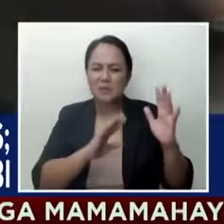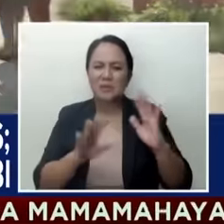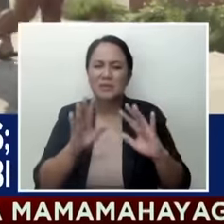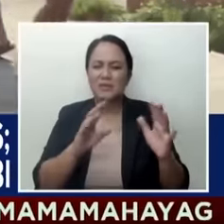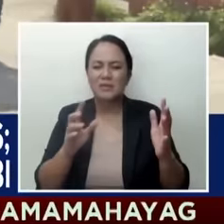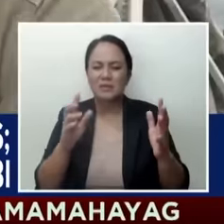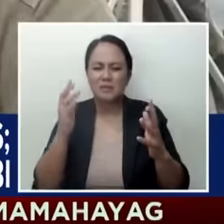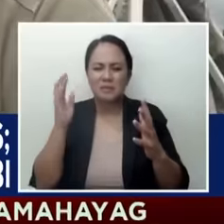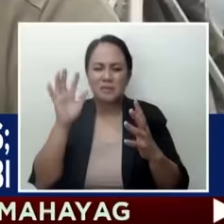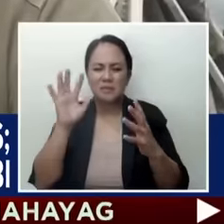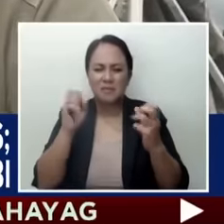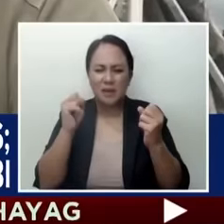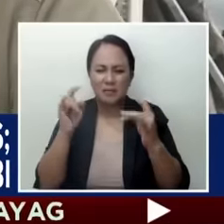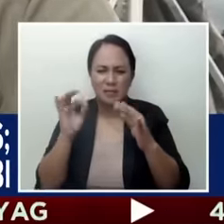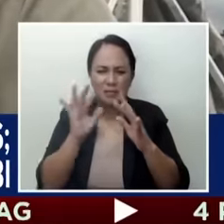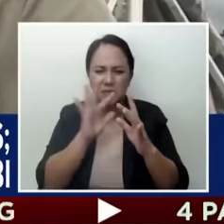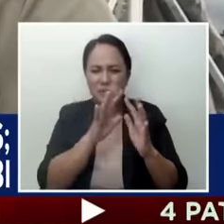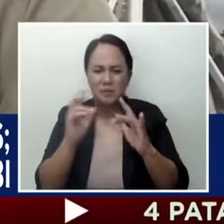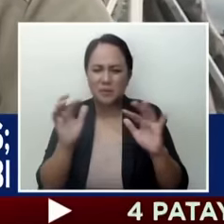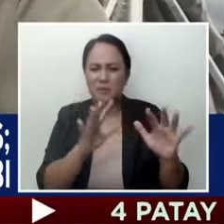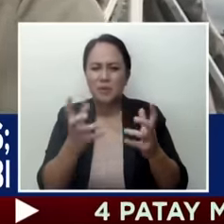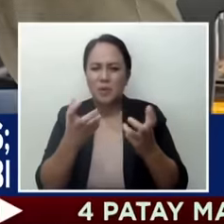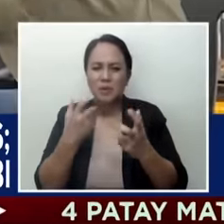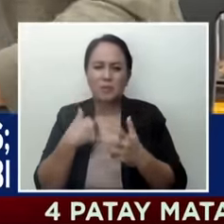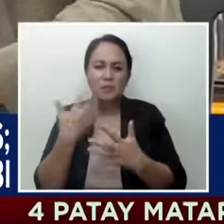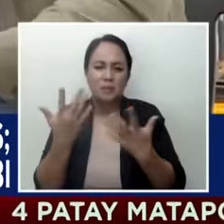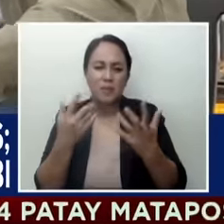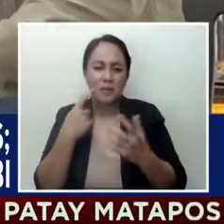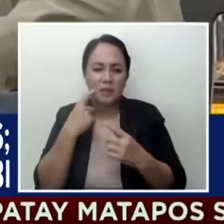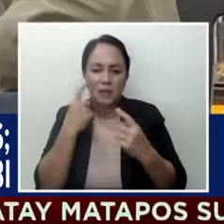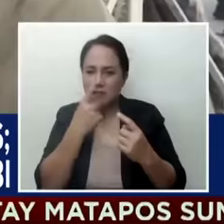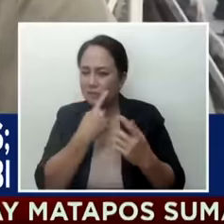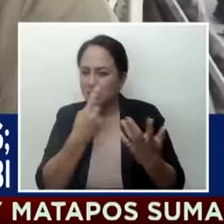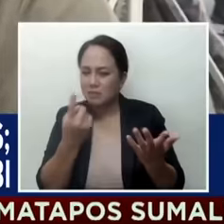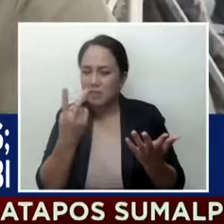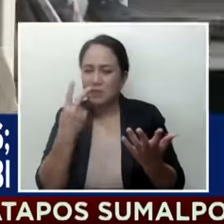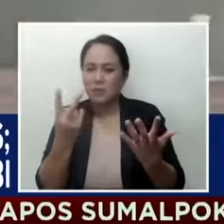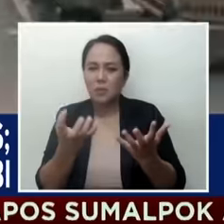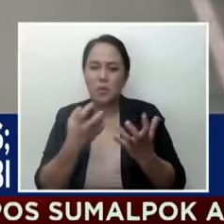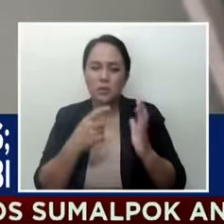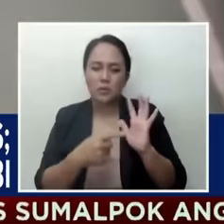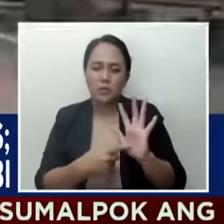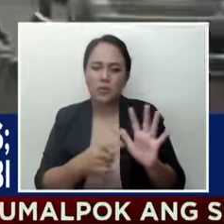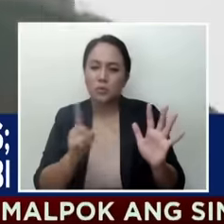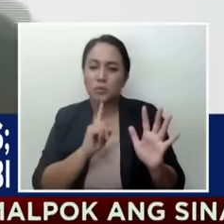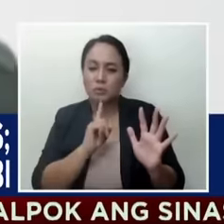Parang inahanap na namin. Kasi siguro yun yung mata namin na gusto namin ipakita yung totoo.